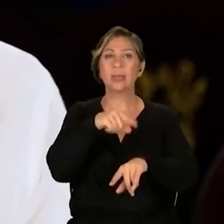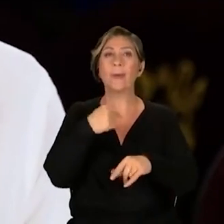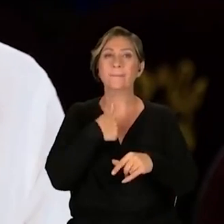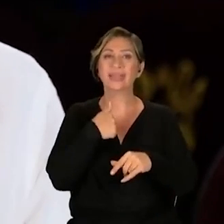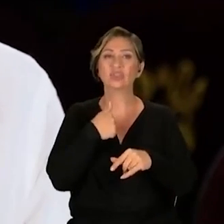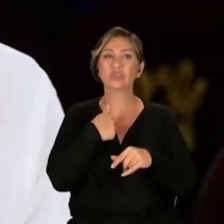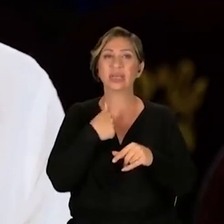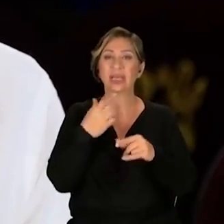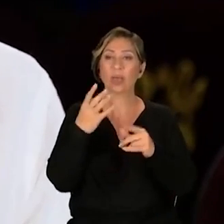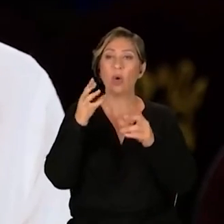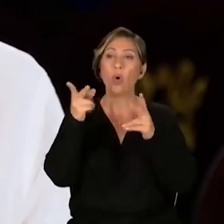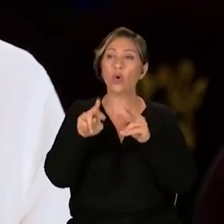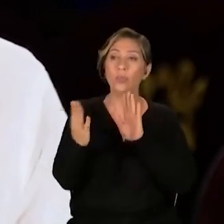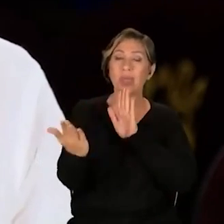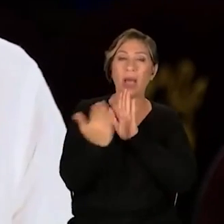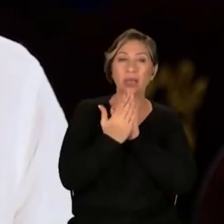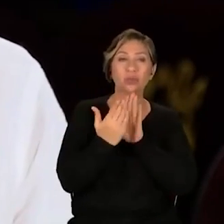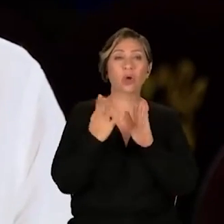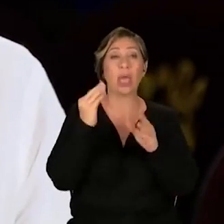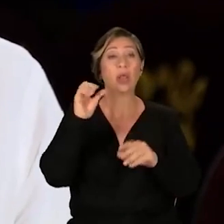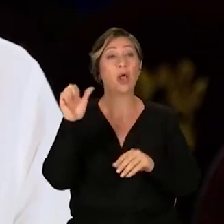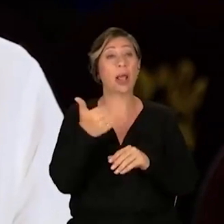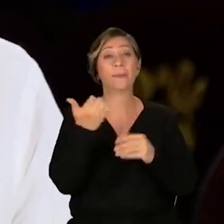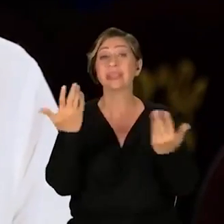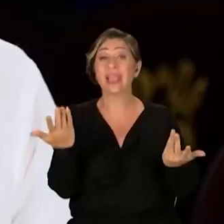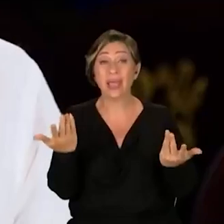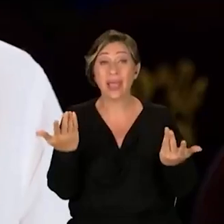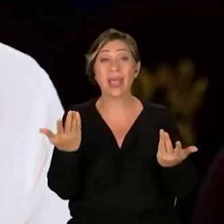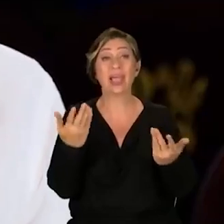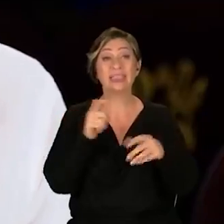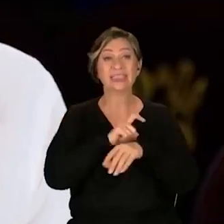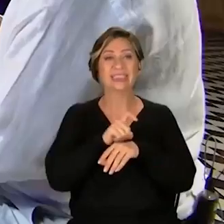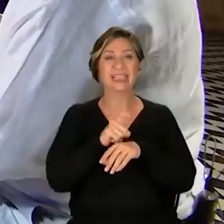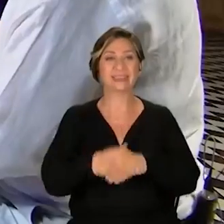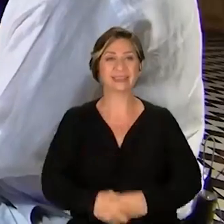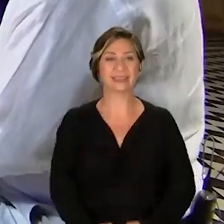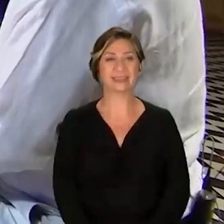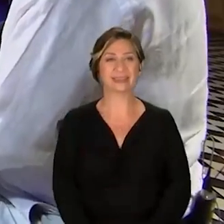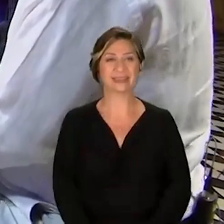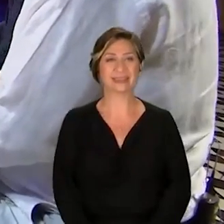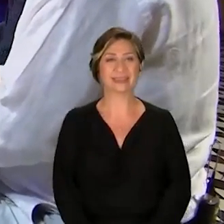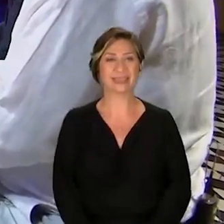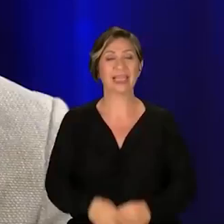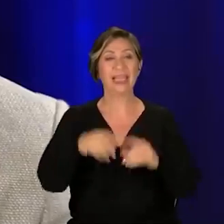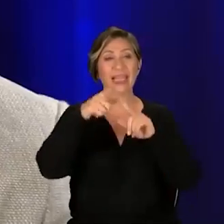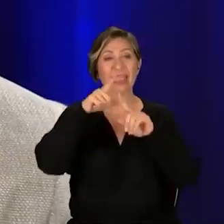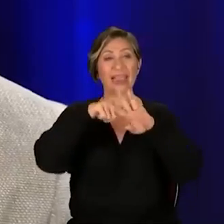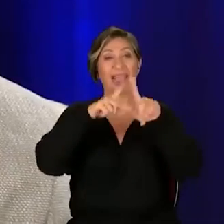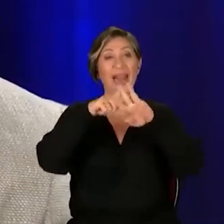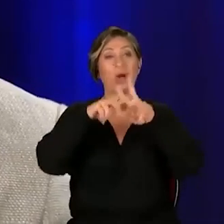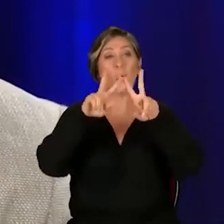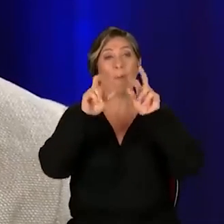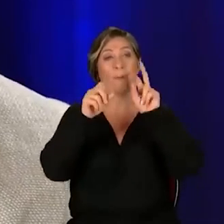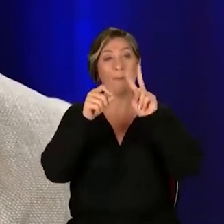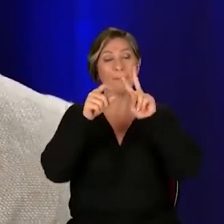bence yaklaştırıyorsunuz ölümü. Evet. Çünkü en önemli faktörlerden bir tanesi stres. Ben yani, şu telomerle ilgili hocam bir telomer, mesaj, evet,